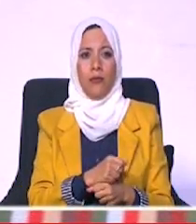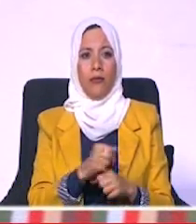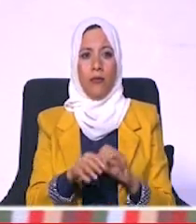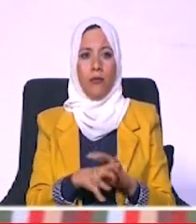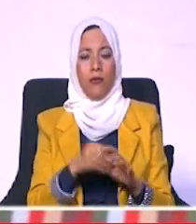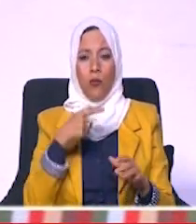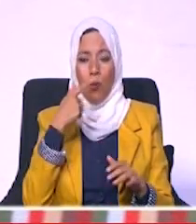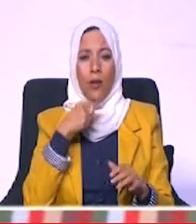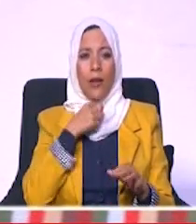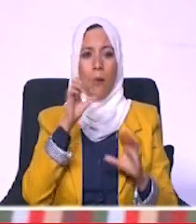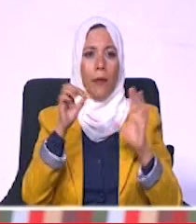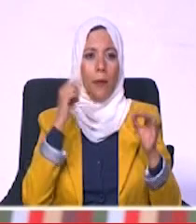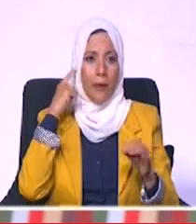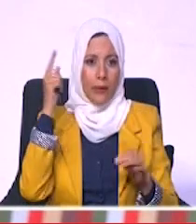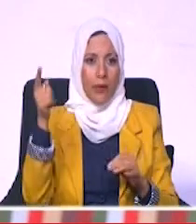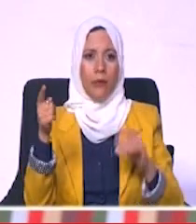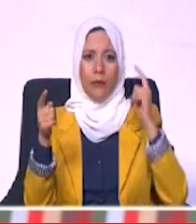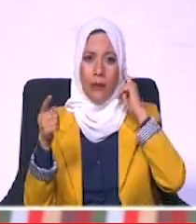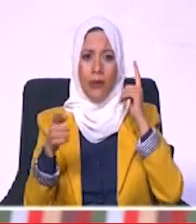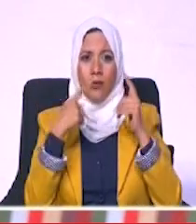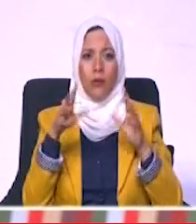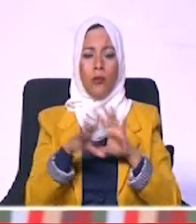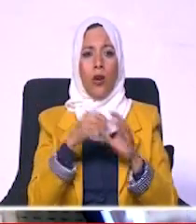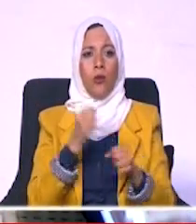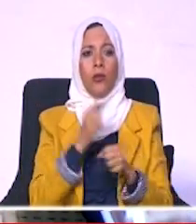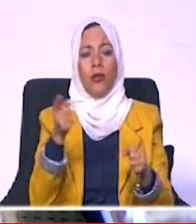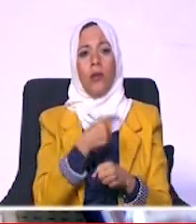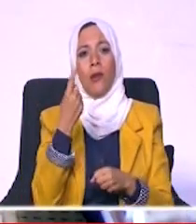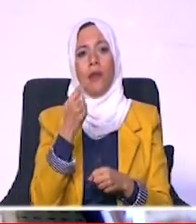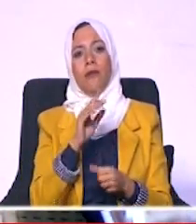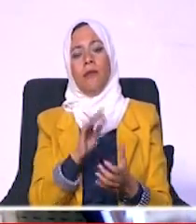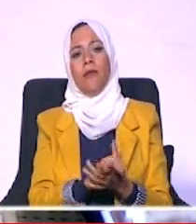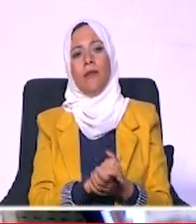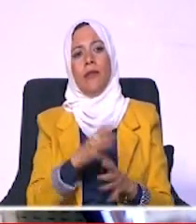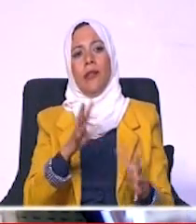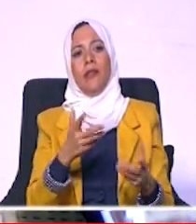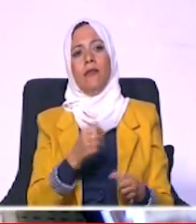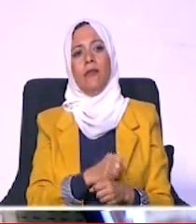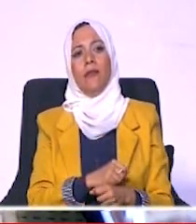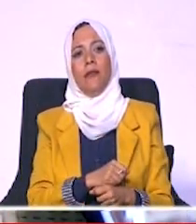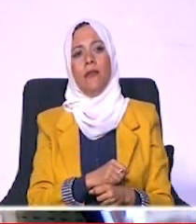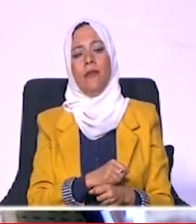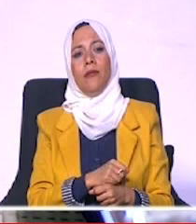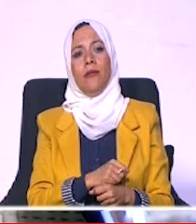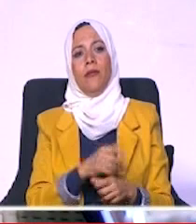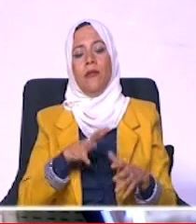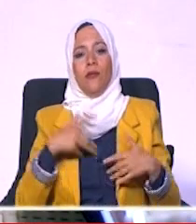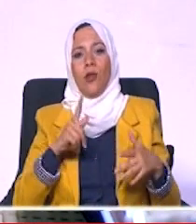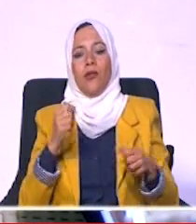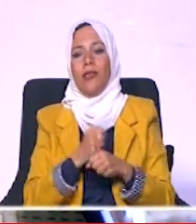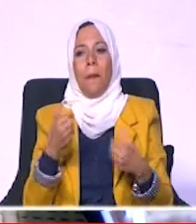كل كلمة بسمعها منك بسمعها منها دايما بيقول حاجة واحدة. اللي هي؟ مش عايزين